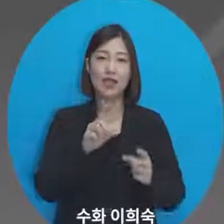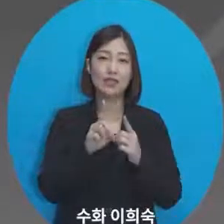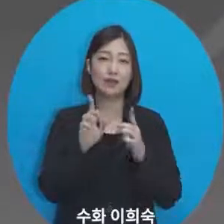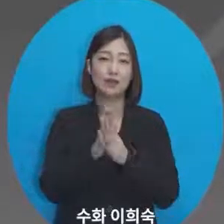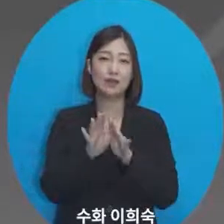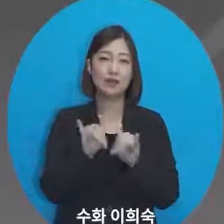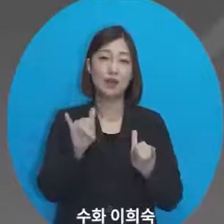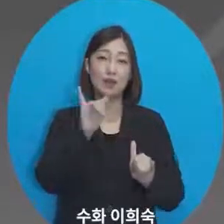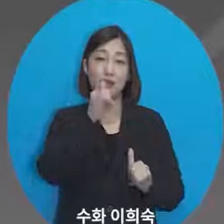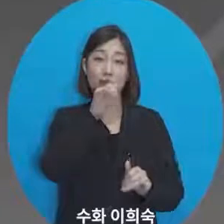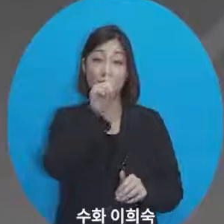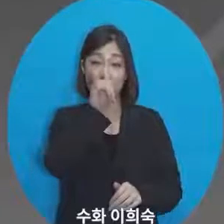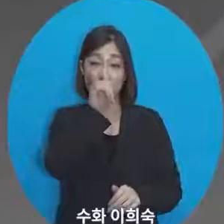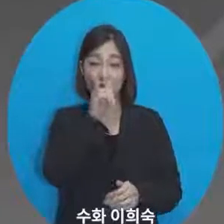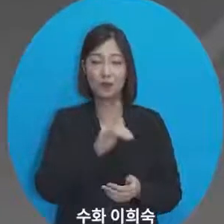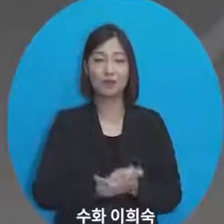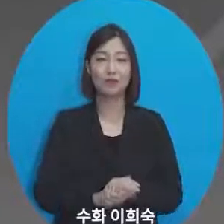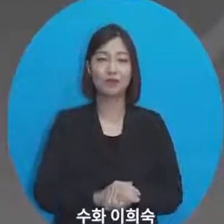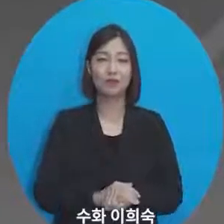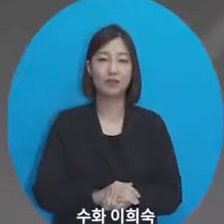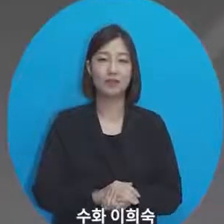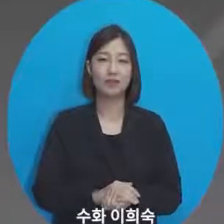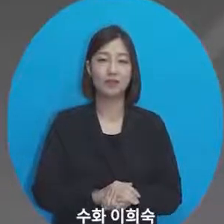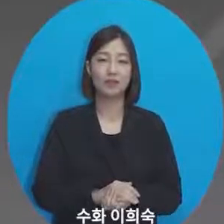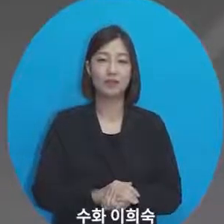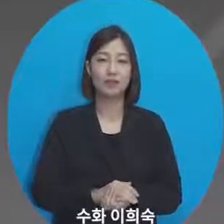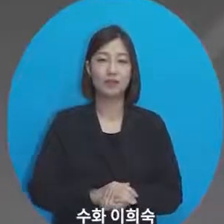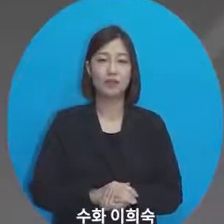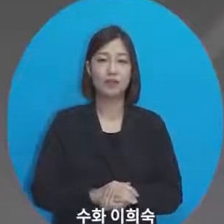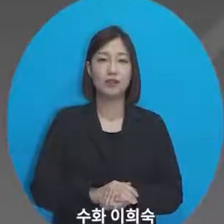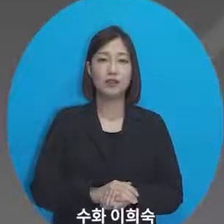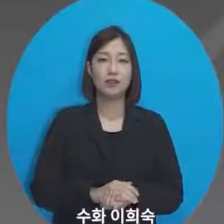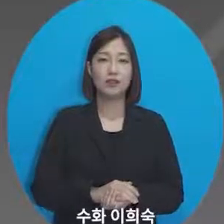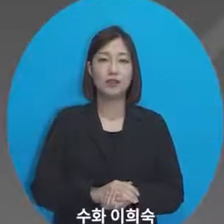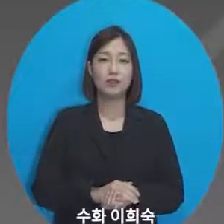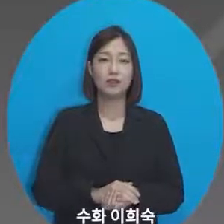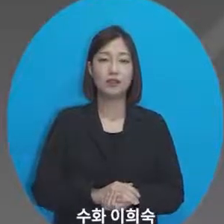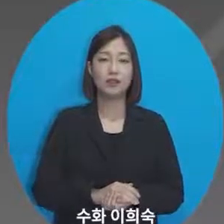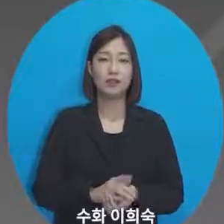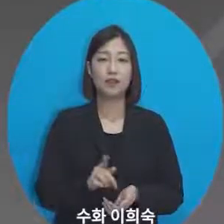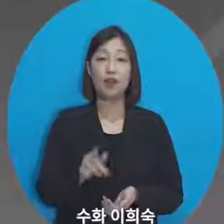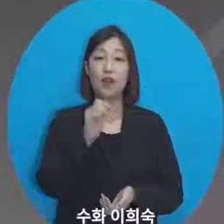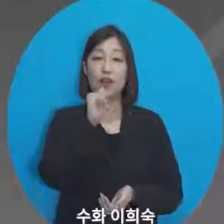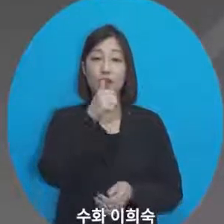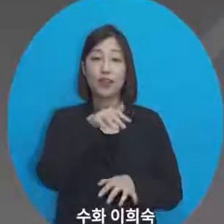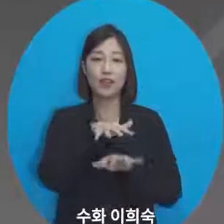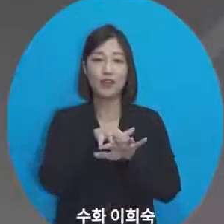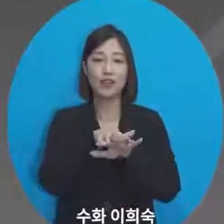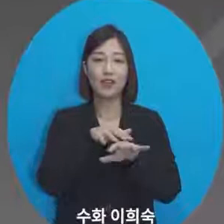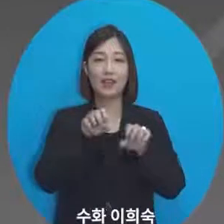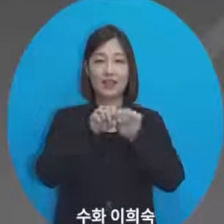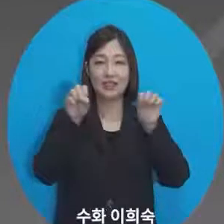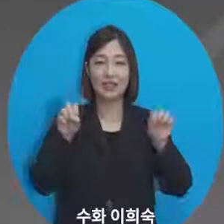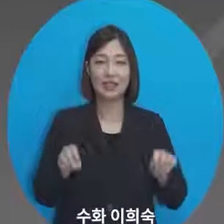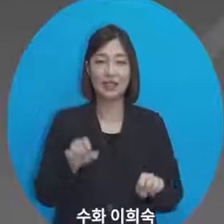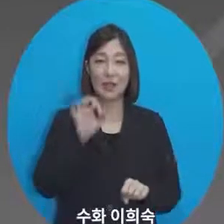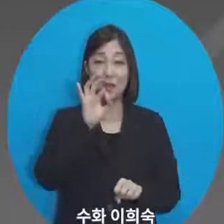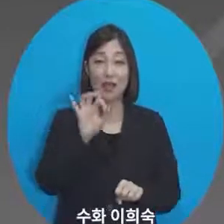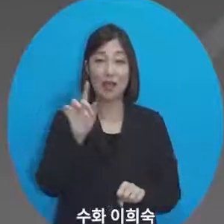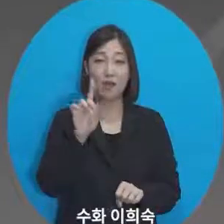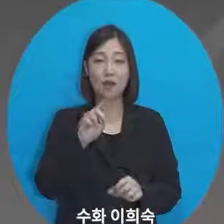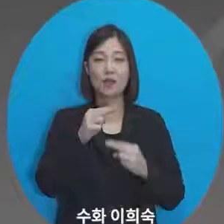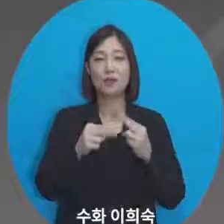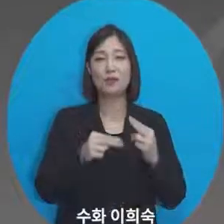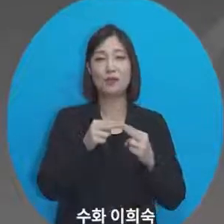이용해서 원하는 목적지까지 이동하도록 하고 있습니다. 실제로 이 안내 체계 같은 경우 그 유니버셜